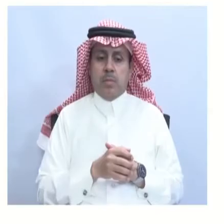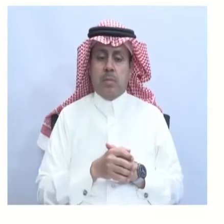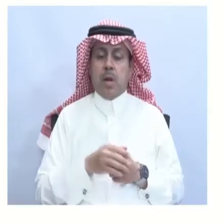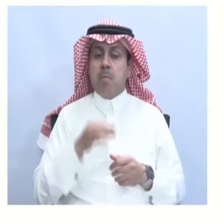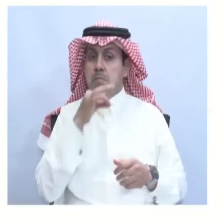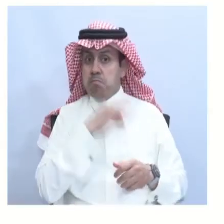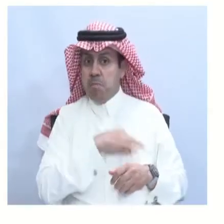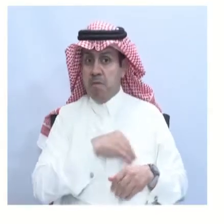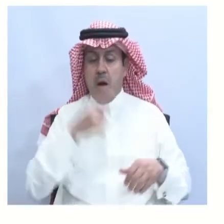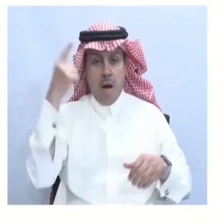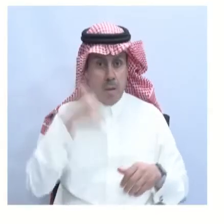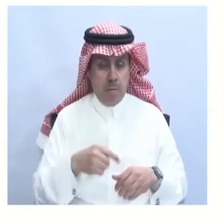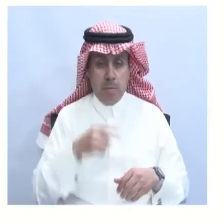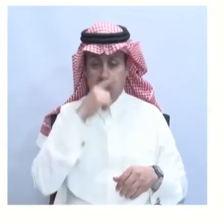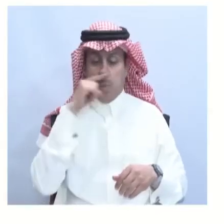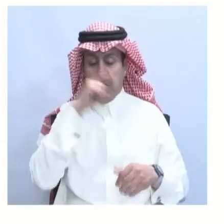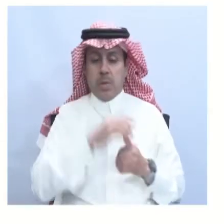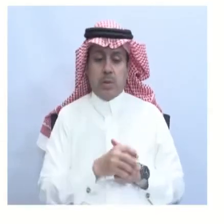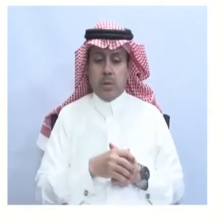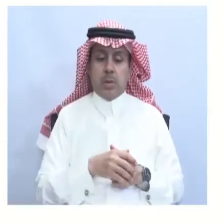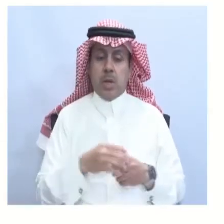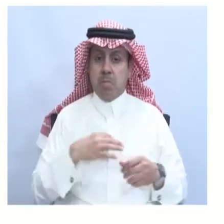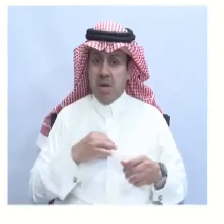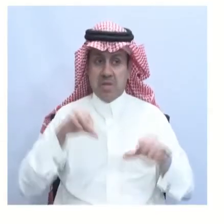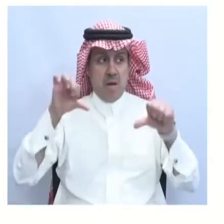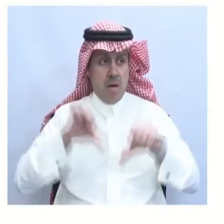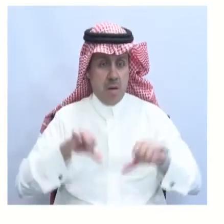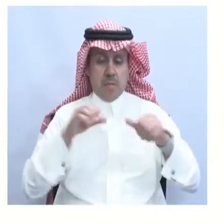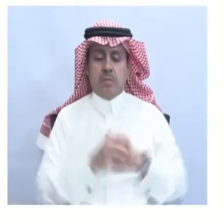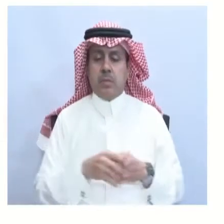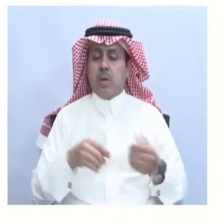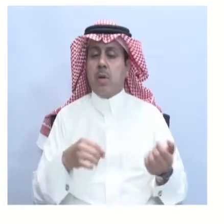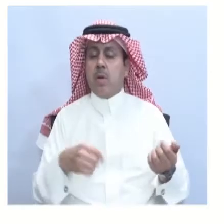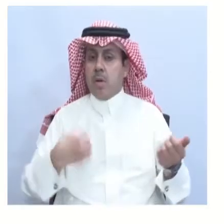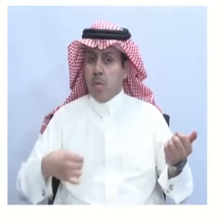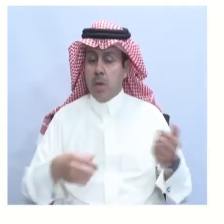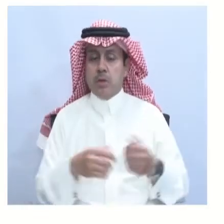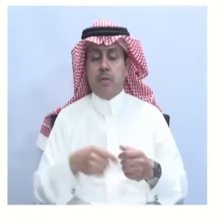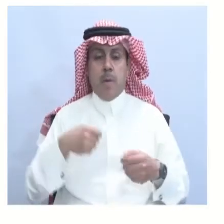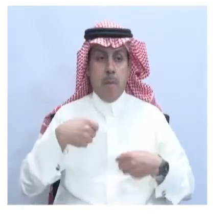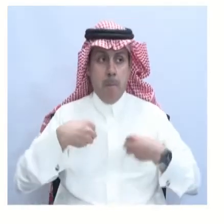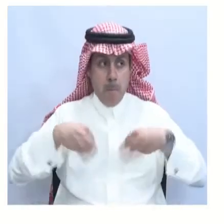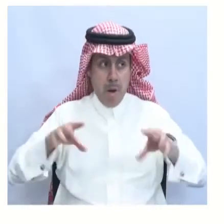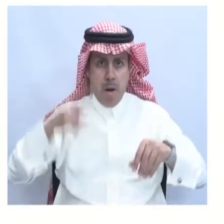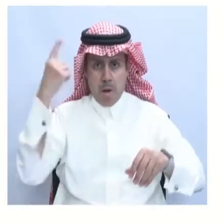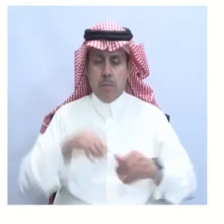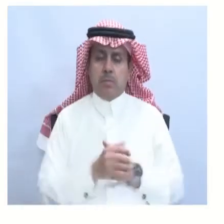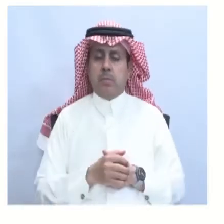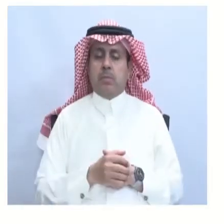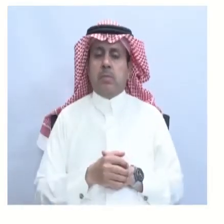كالخمر والمخدرات واللباس المحرم والمعازف فهذه يحرم بيعها لماذا